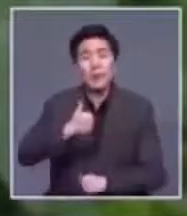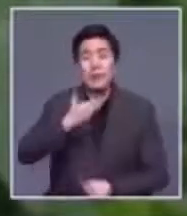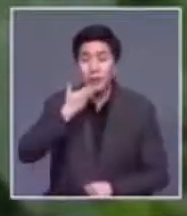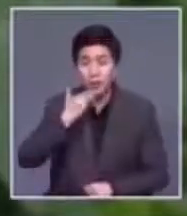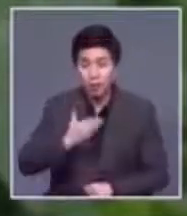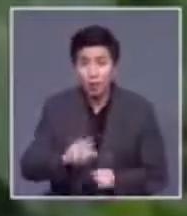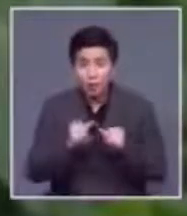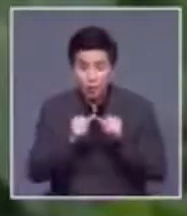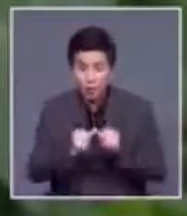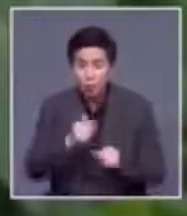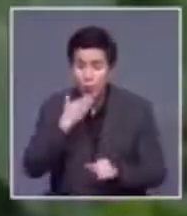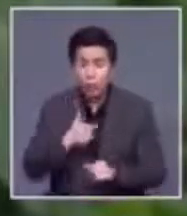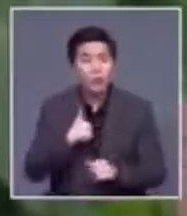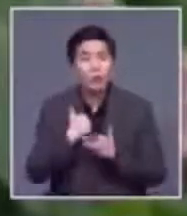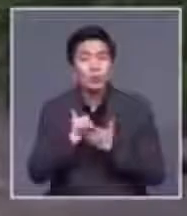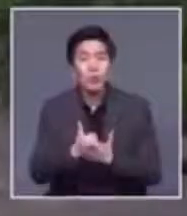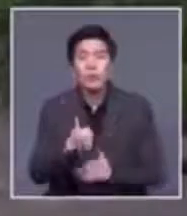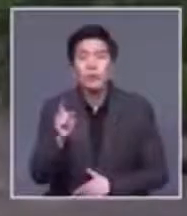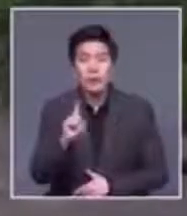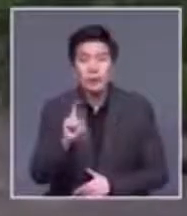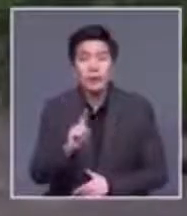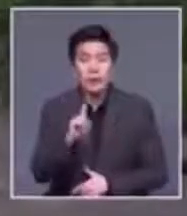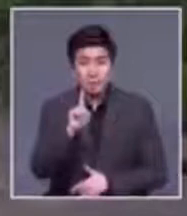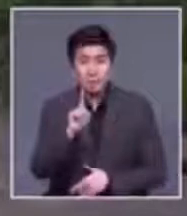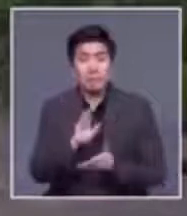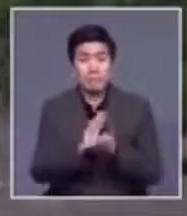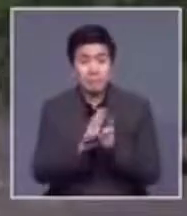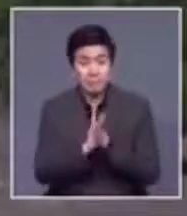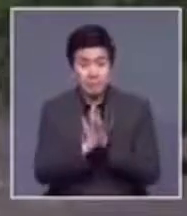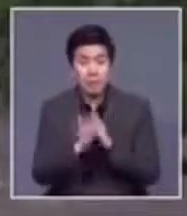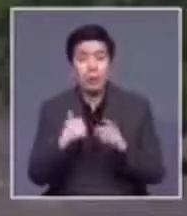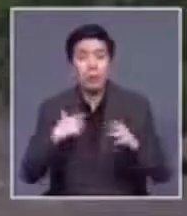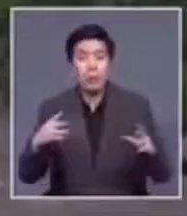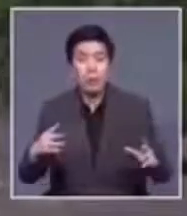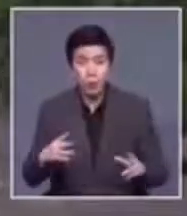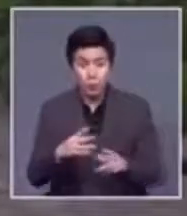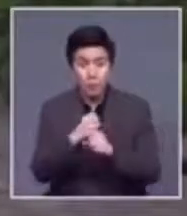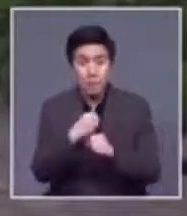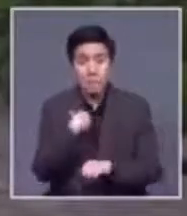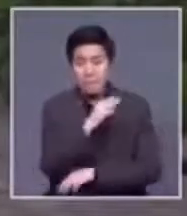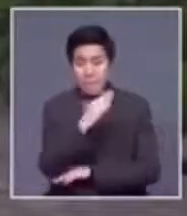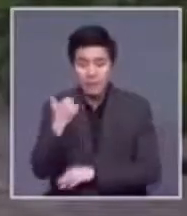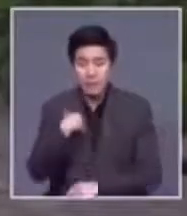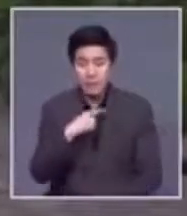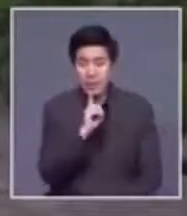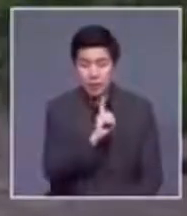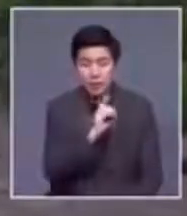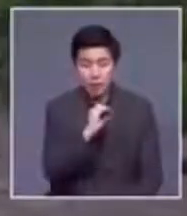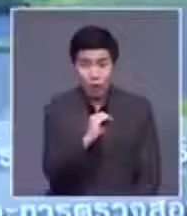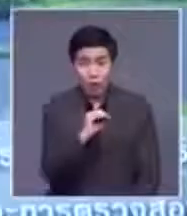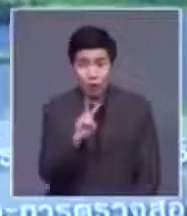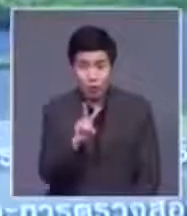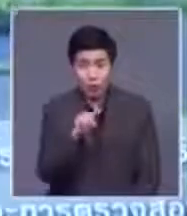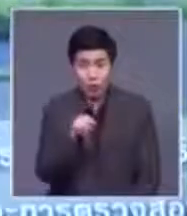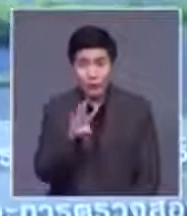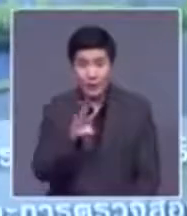จะเป็นส่วนหนึ่งได้ไงบ้างคะ คืออย่างนี้เดี๋ยวมาพูดเรื่องปฏิรูปนะผมสรุปอีกทีว่าเรามีป่าสมบูรณ์ 102.4 ล้านไร่เราจะไม่ให้ลดลง